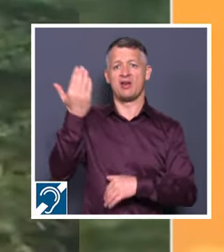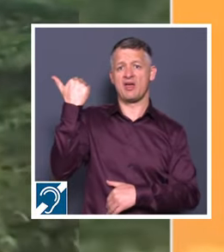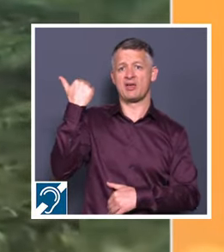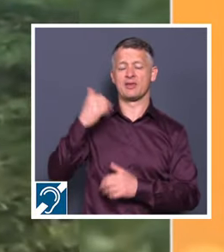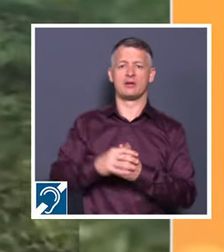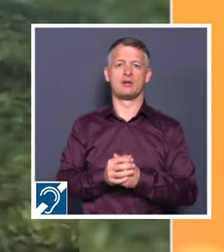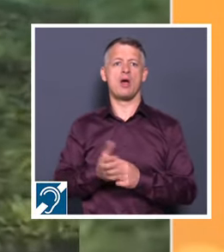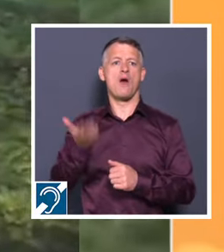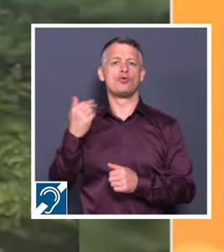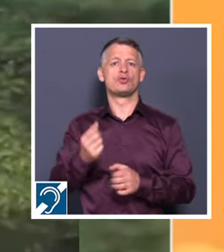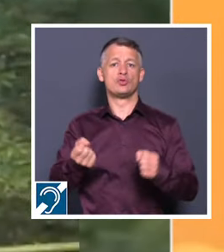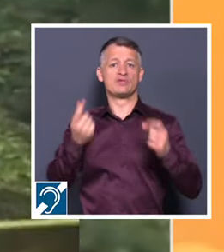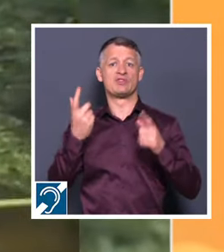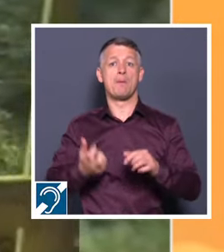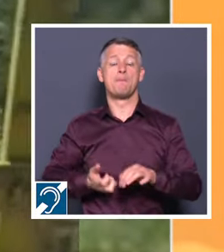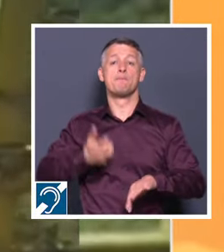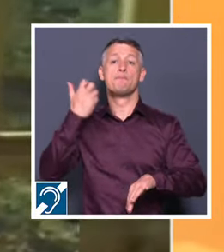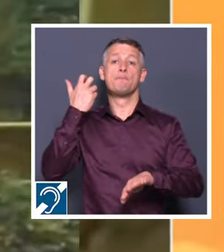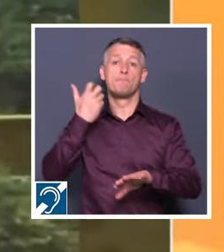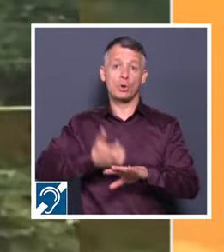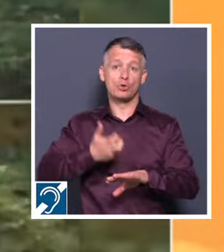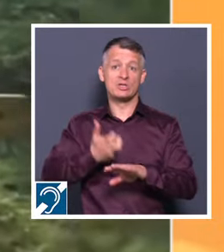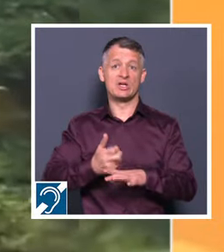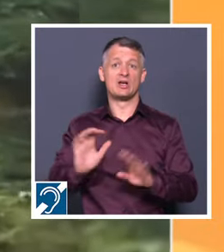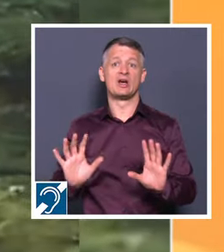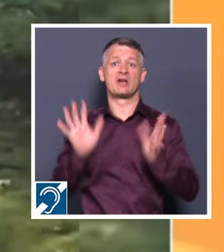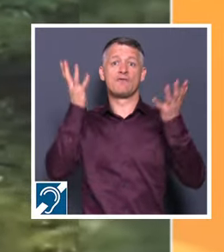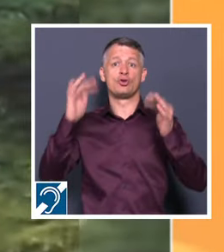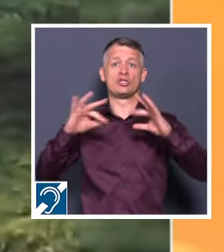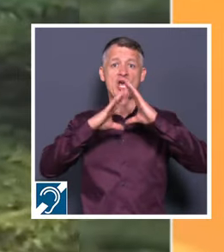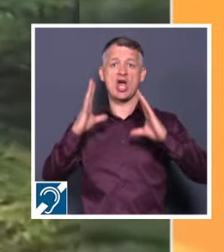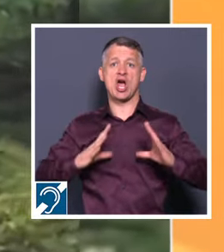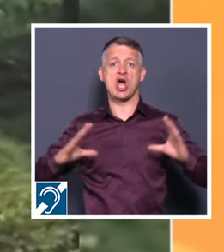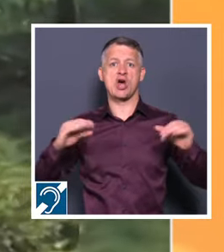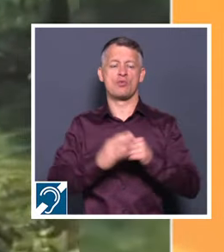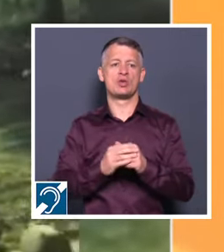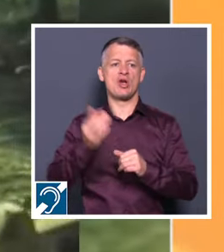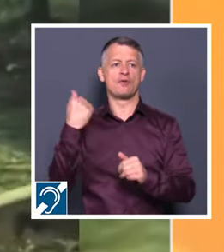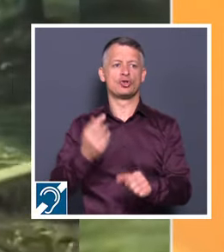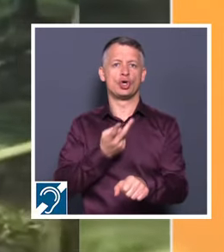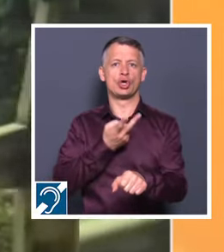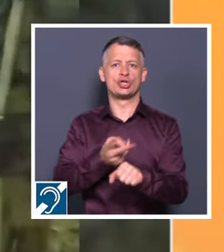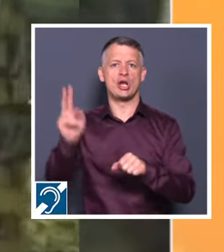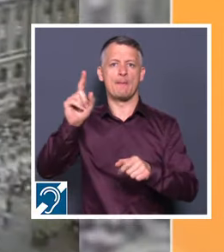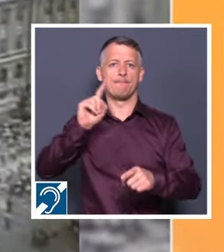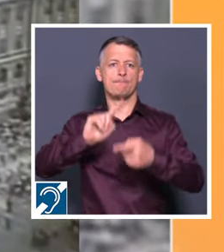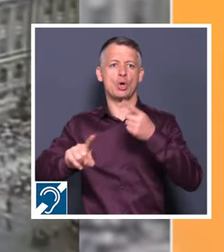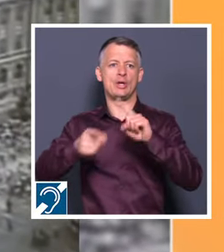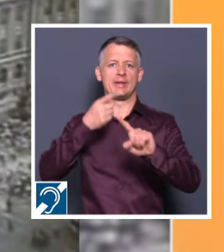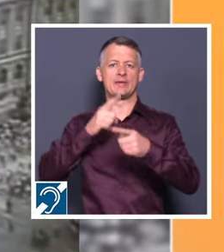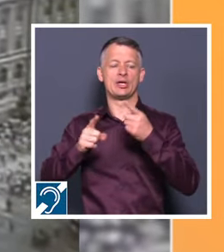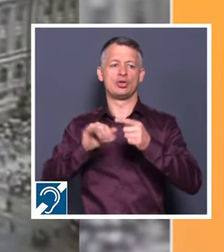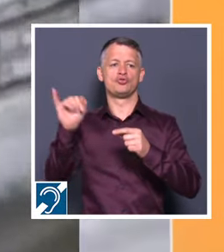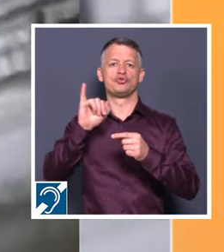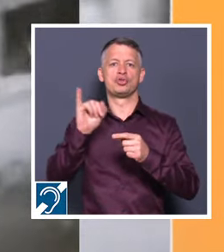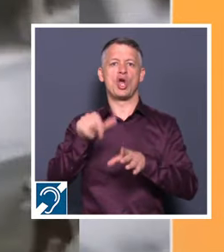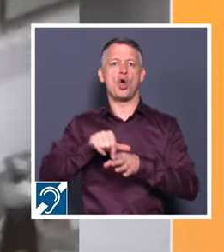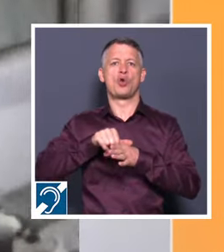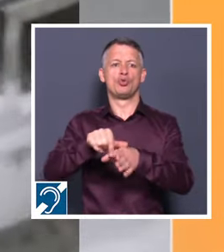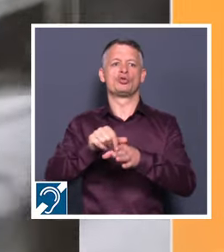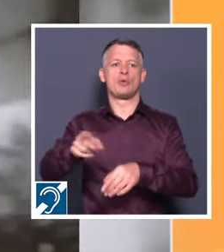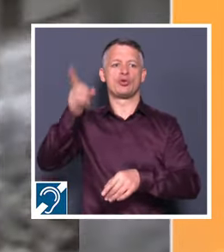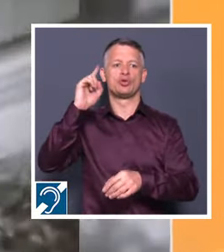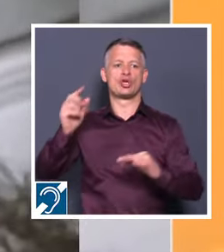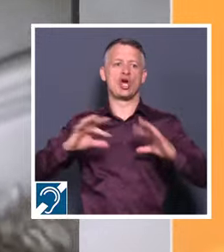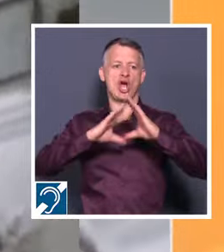sfârșit prost al Revoluției Române și a fost o greșeală politică a celor care atunci conduceau